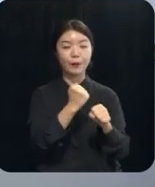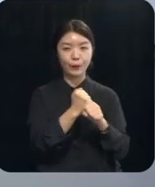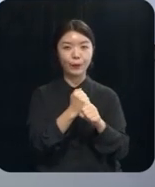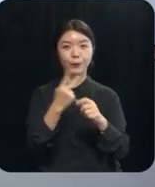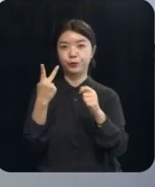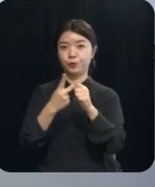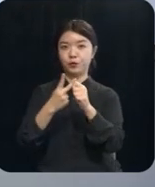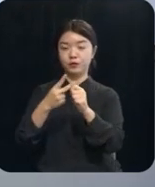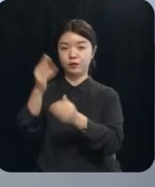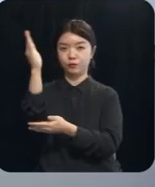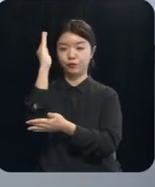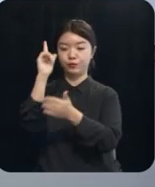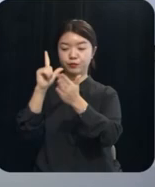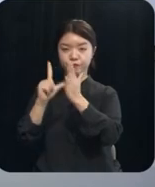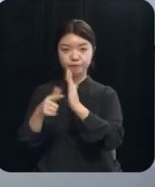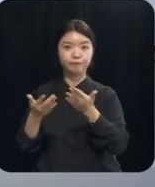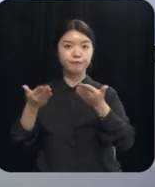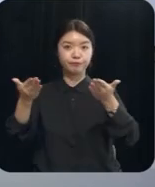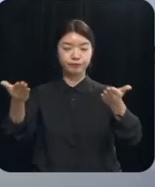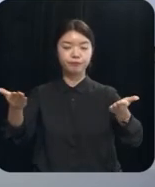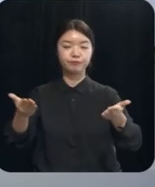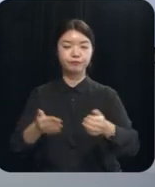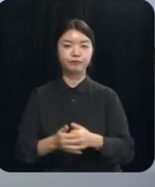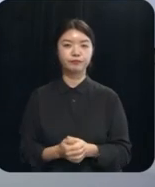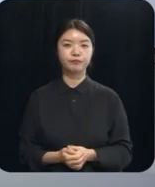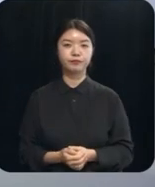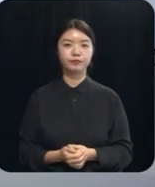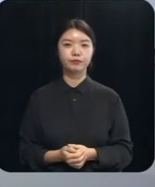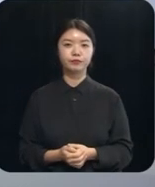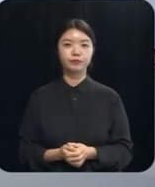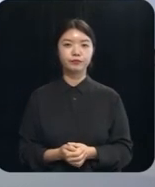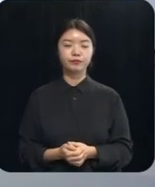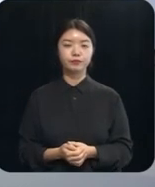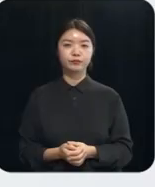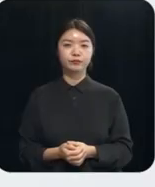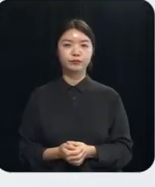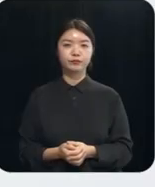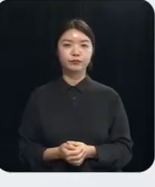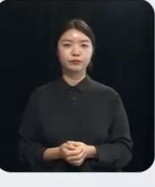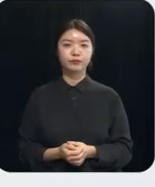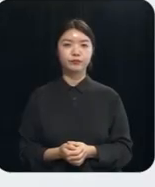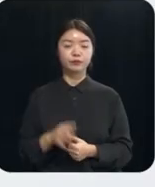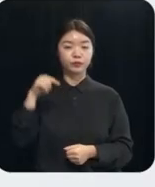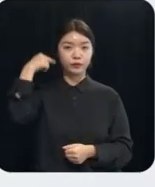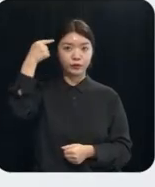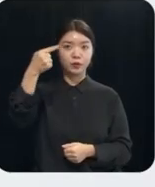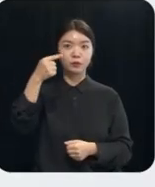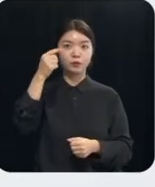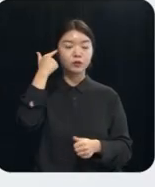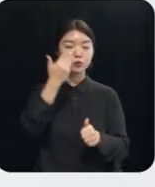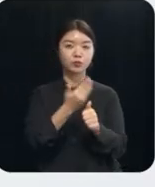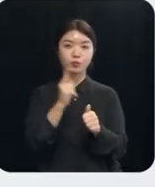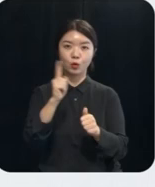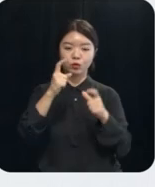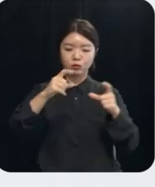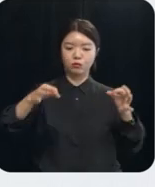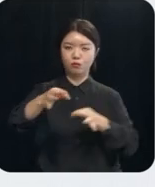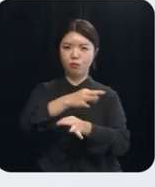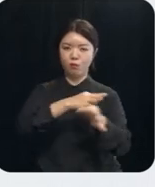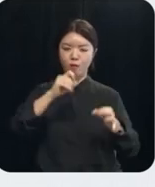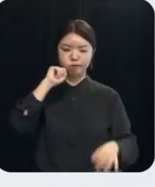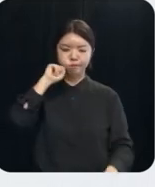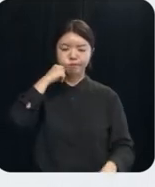번째 주도권 토론에서 계속해서 얘기 나눠주시기 바라겠습니다. 다음 공통질문은요. 지역경제가 이제